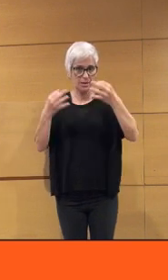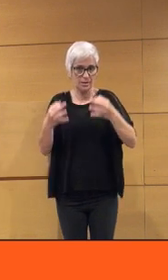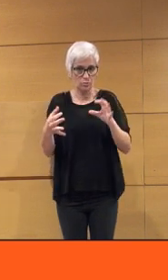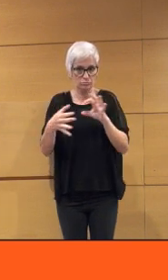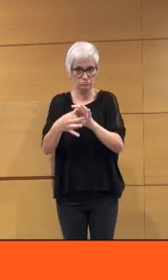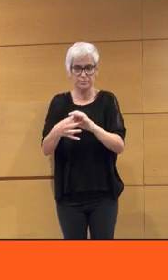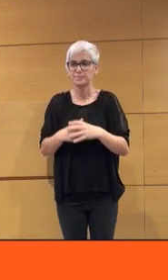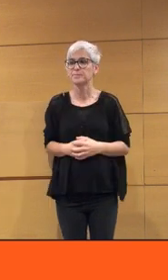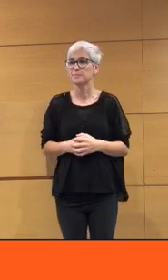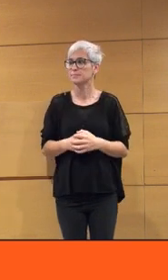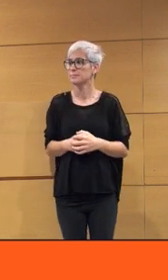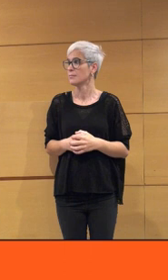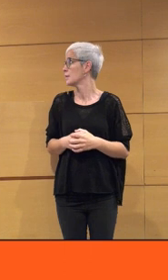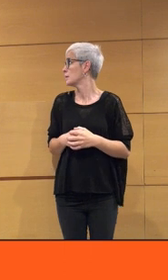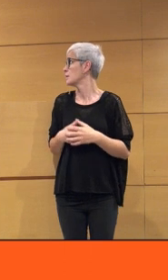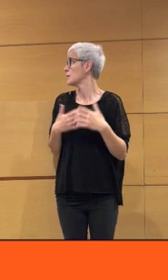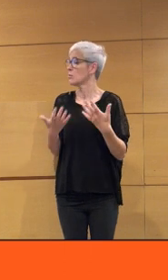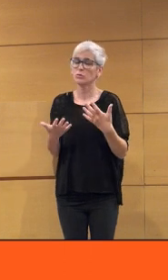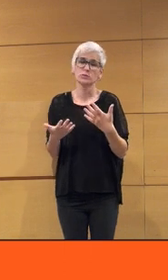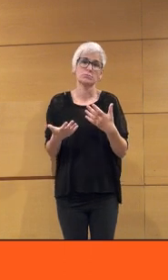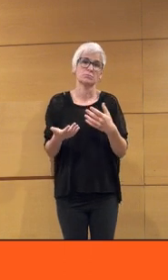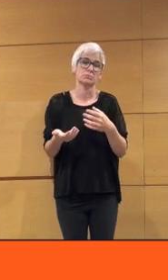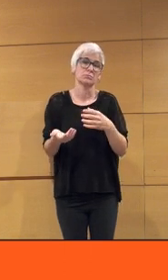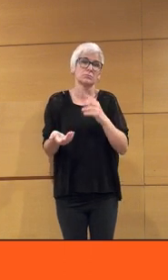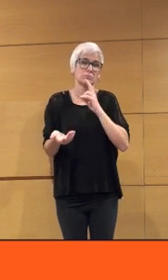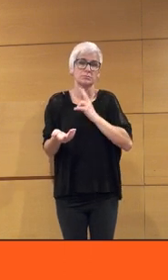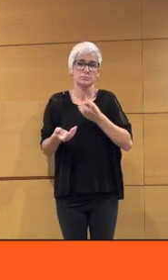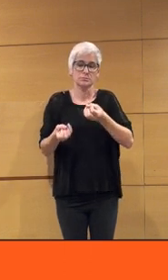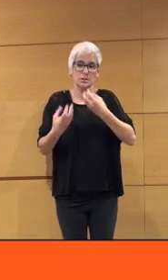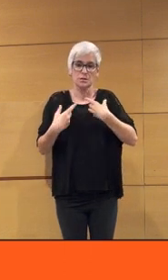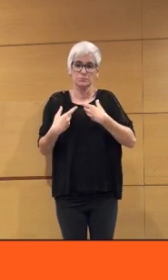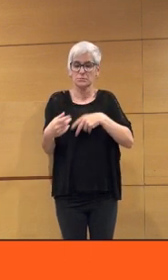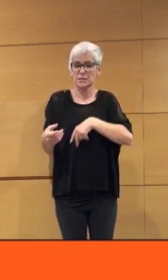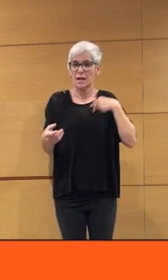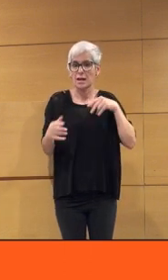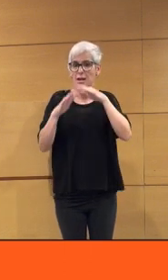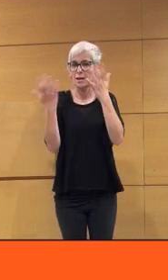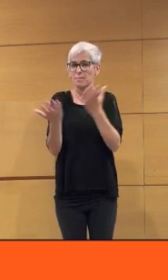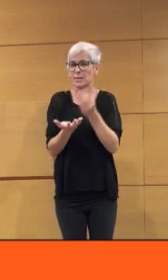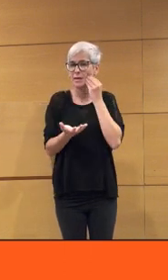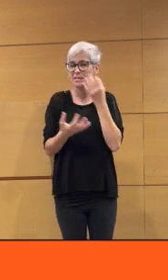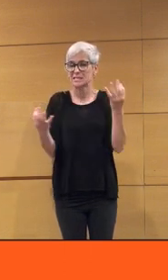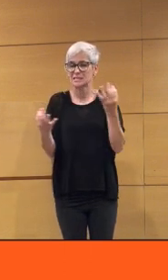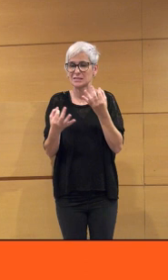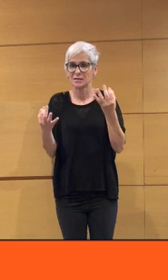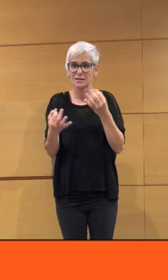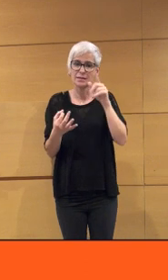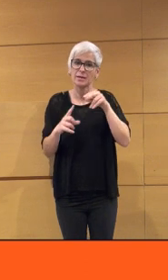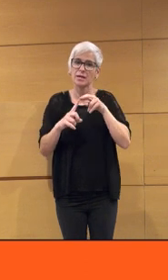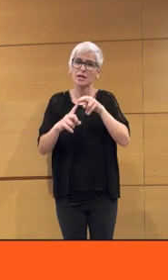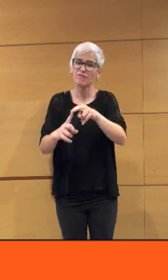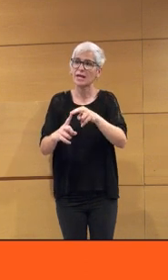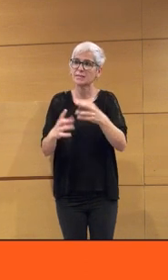I s'ofereix una visió general del que és el metavers, i el que fa referència, no,